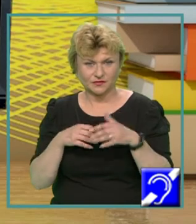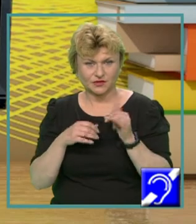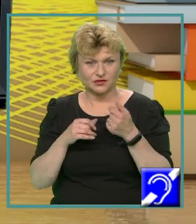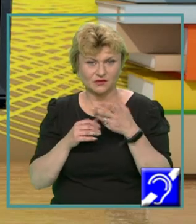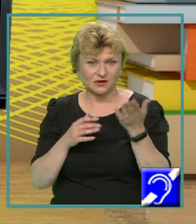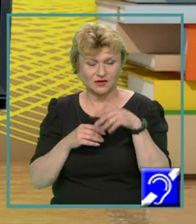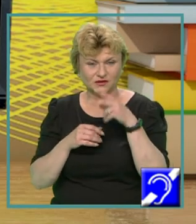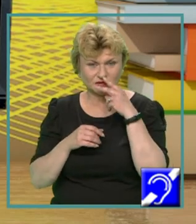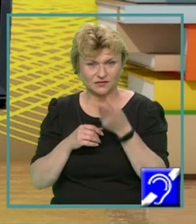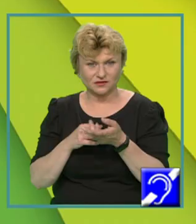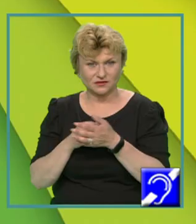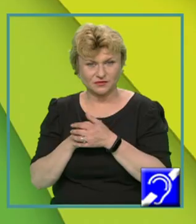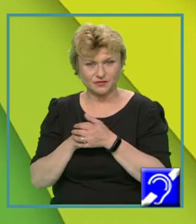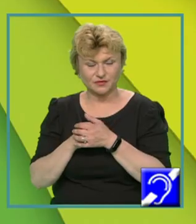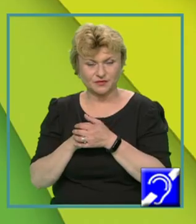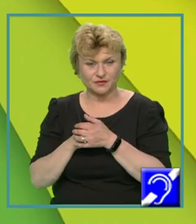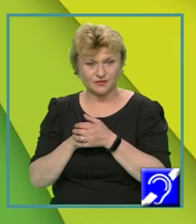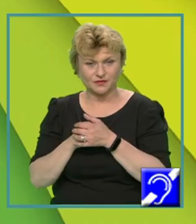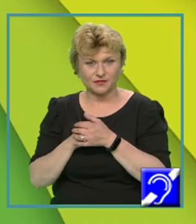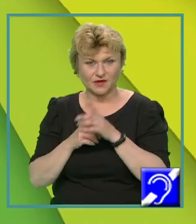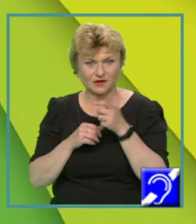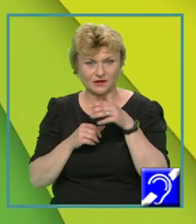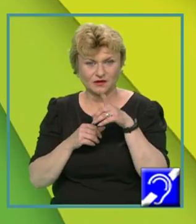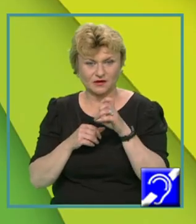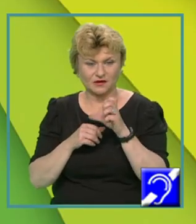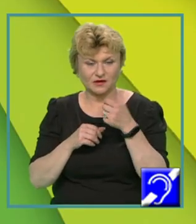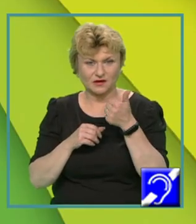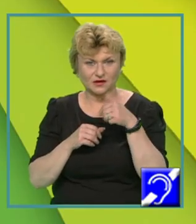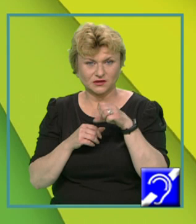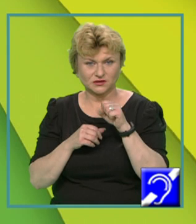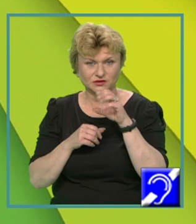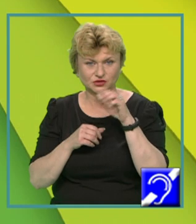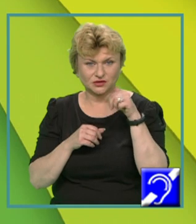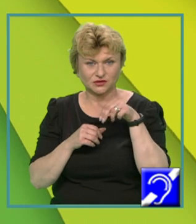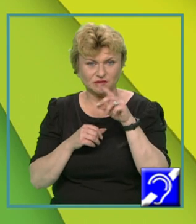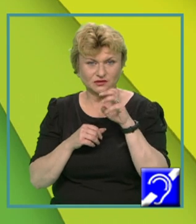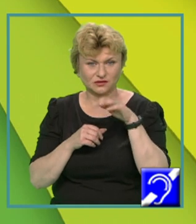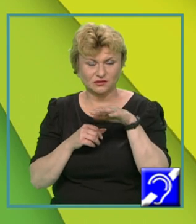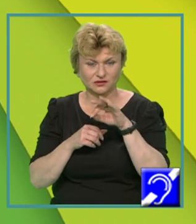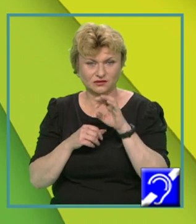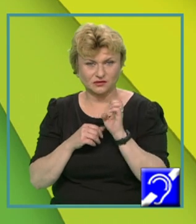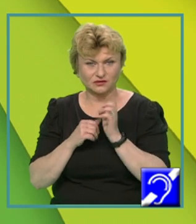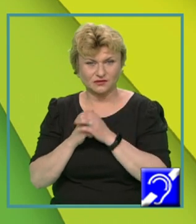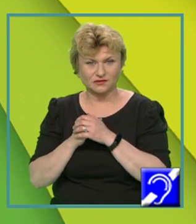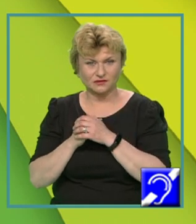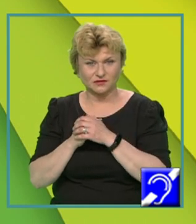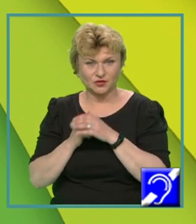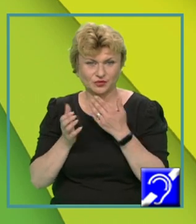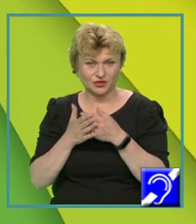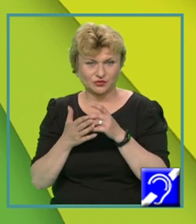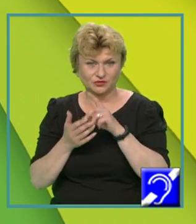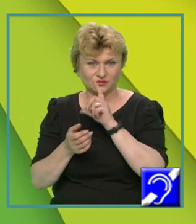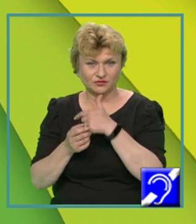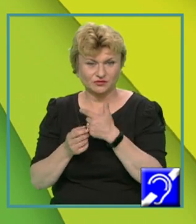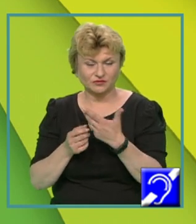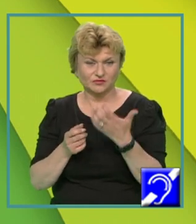vedem căile. Vedeți aici fasciculul spinotalamic anterior pentru sensibilitatea